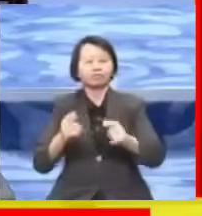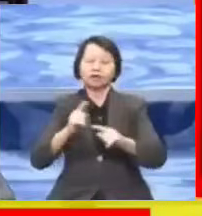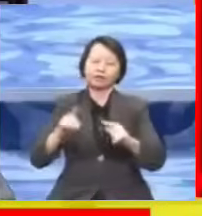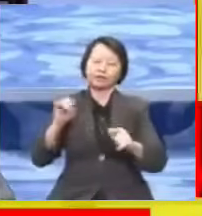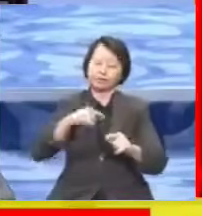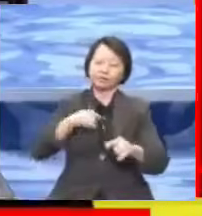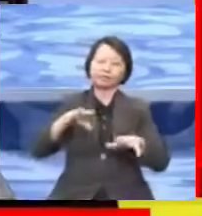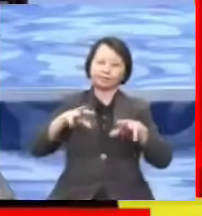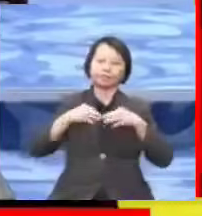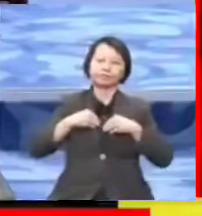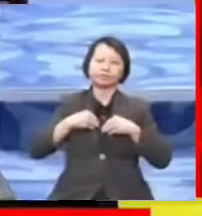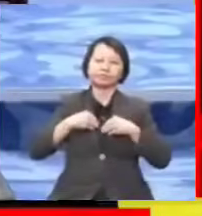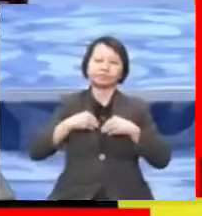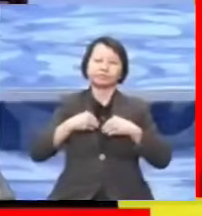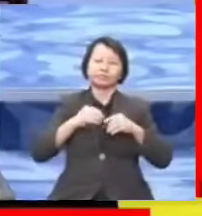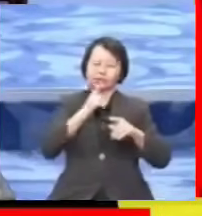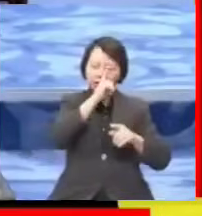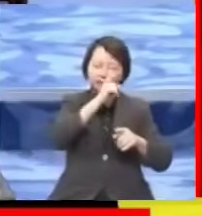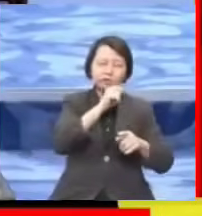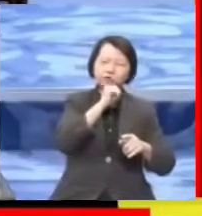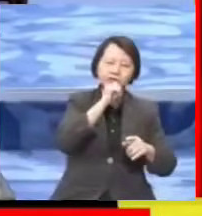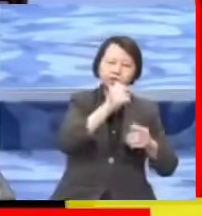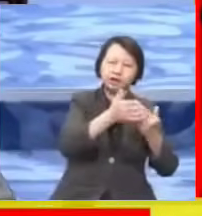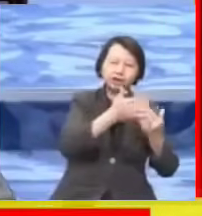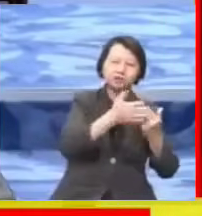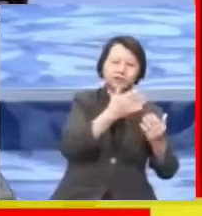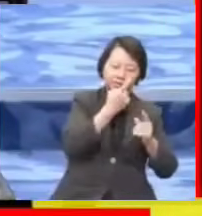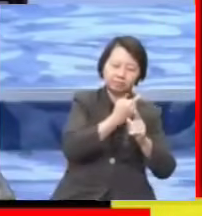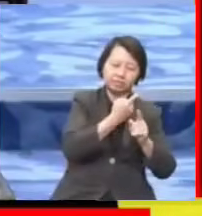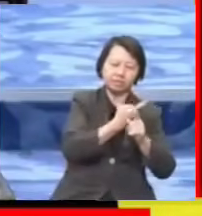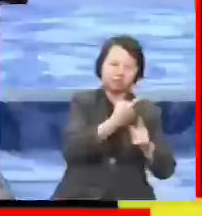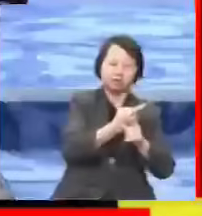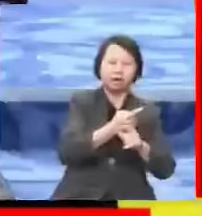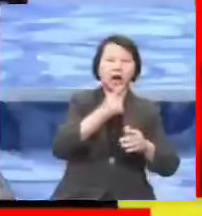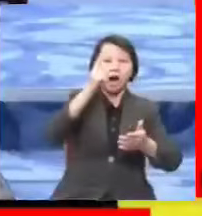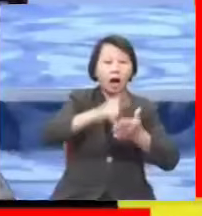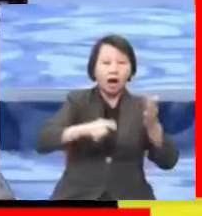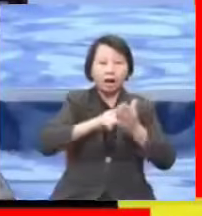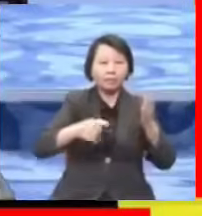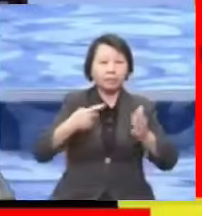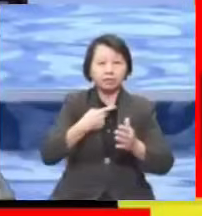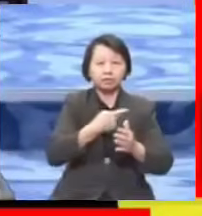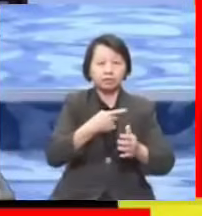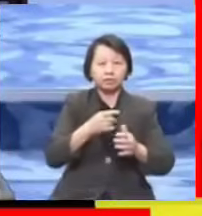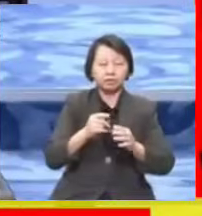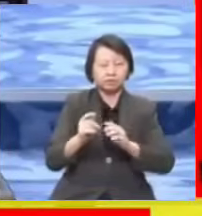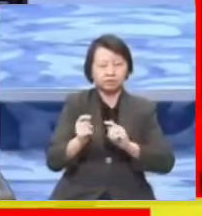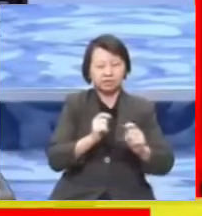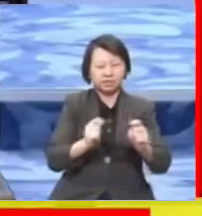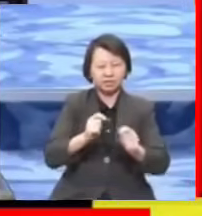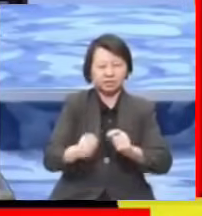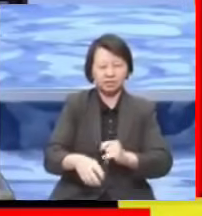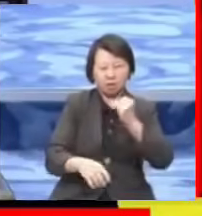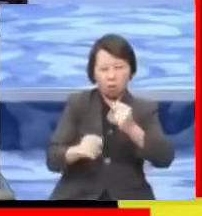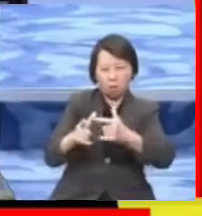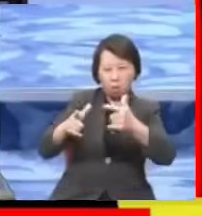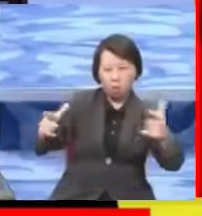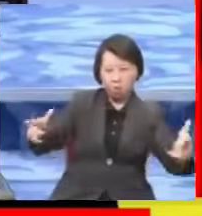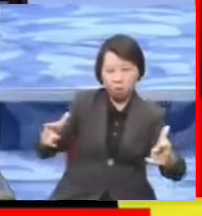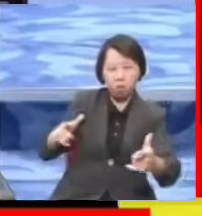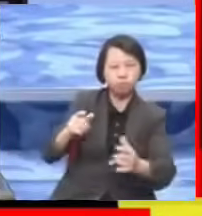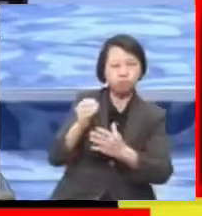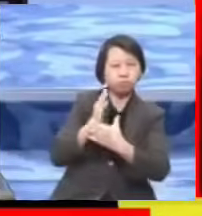terima kenyataan bahawa ia tidak mudah. Kerana apa juga tindakan terhadap jerung-jerung besar ini